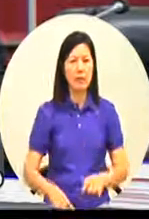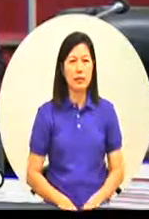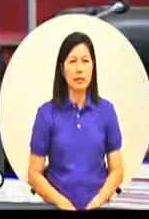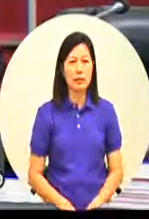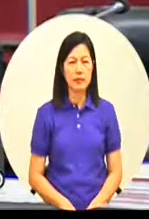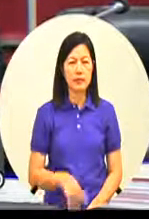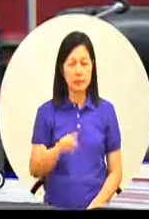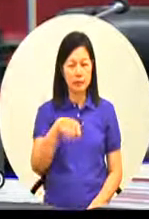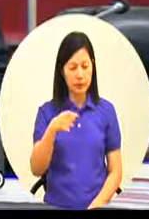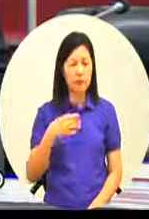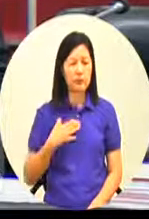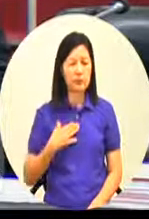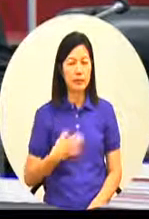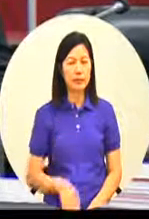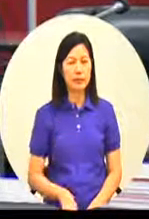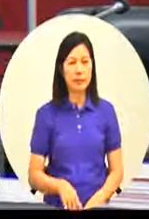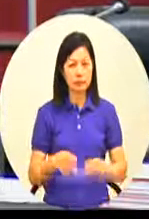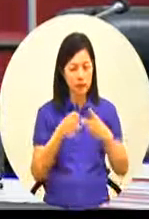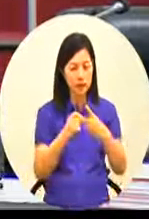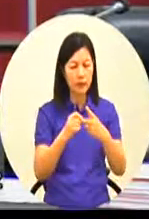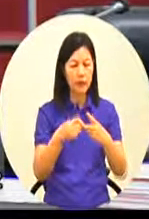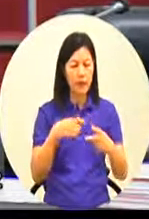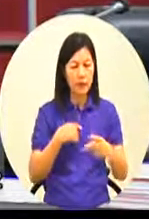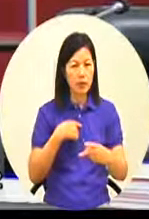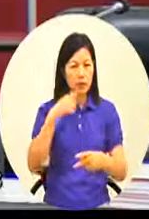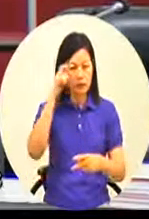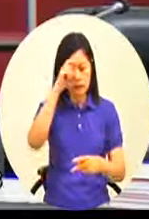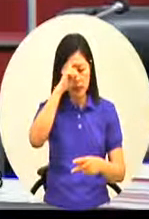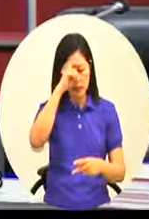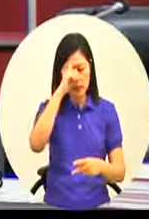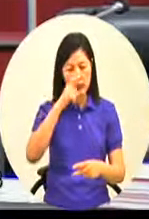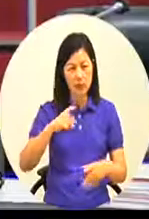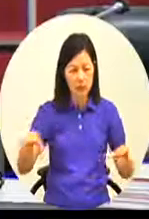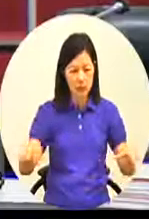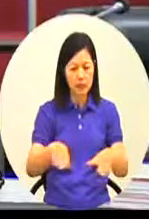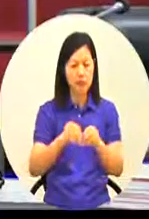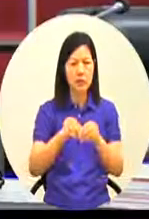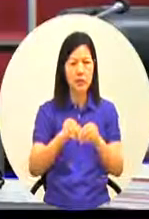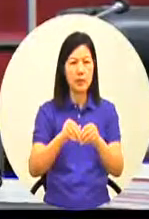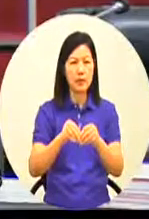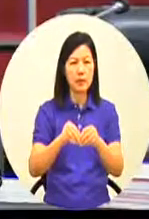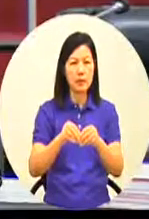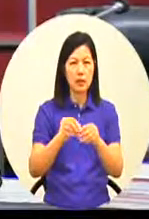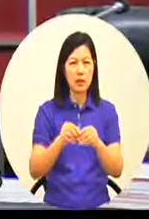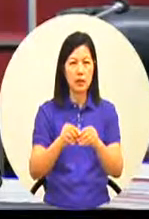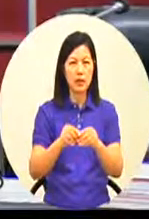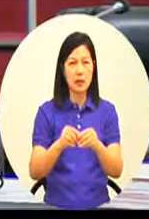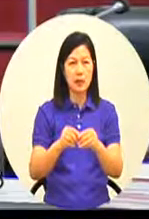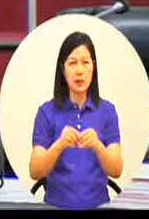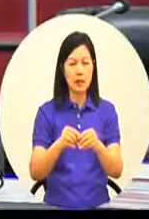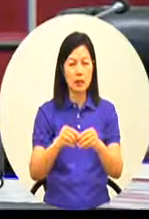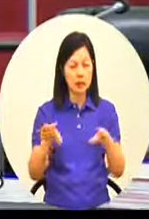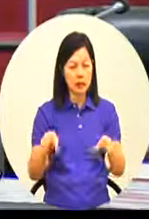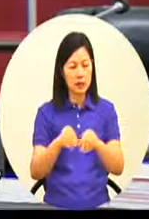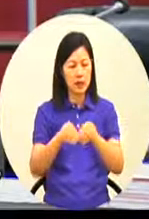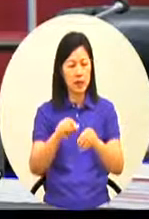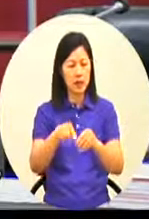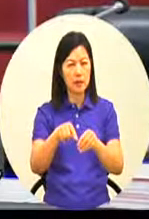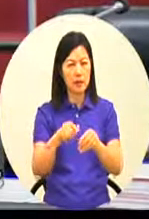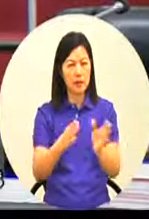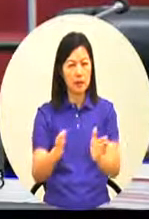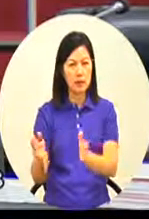样？所以第二个部分我就要求就是说，我们先可以整合出这个打通任督二脉的部分，这个我也讲过了